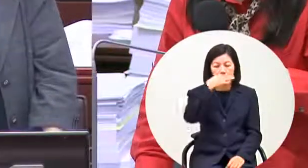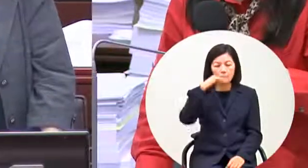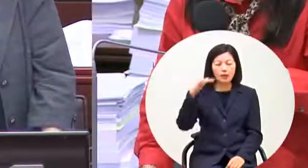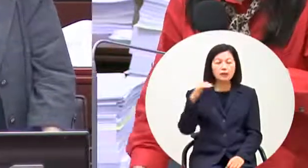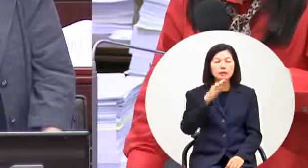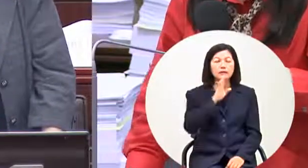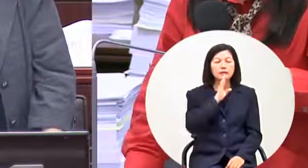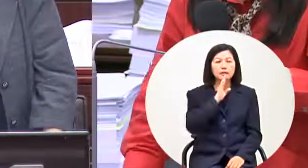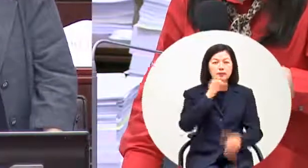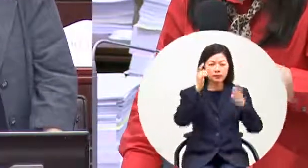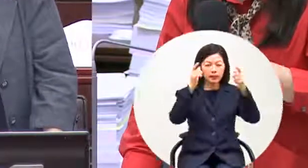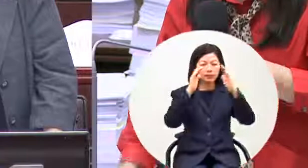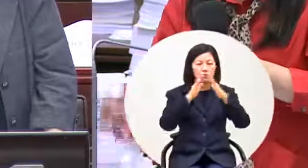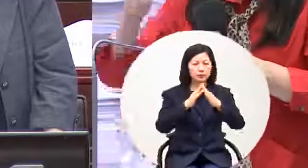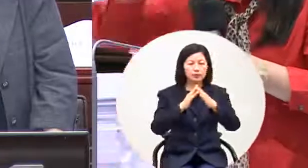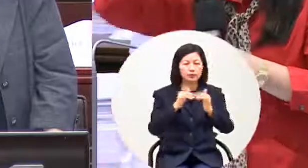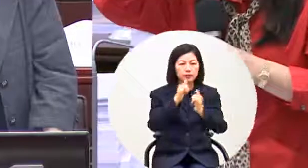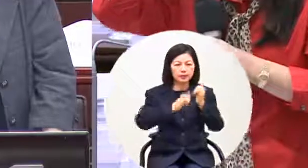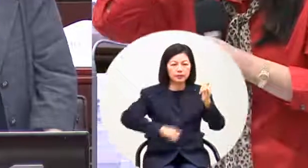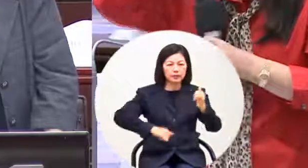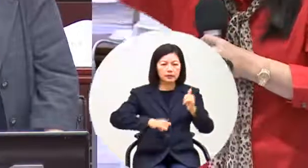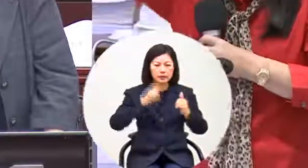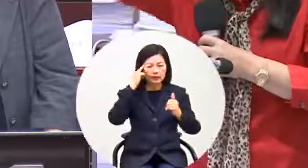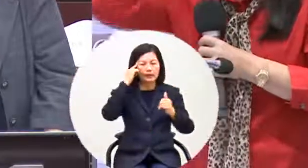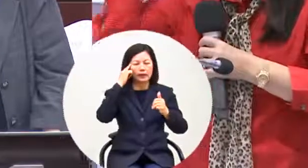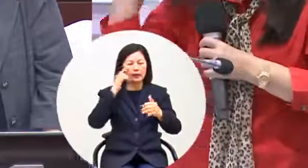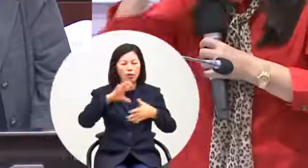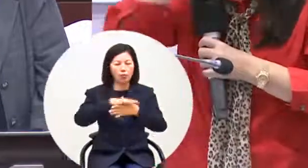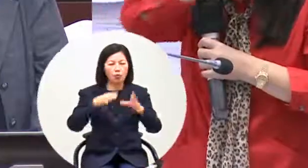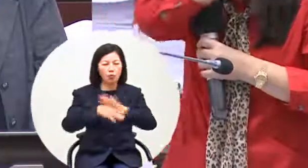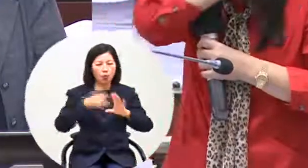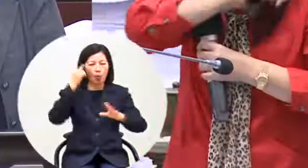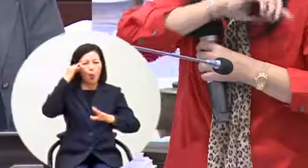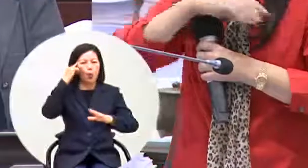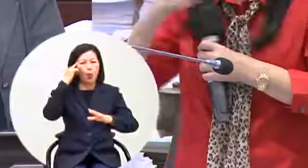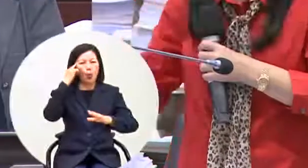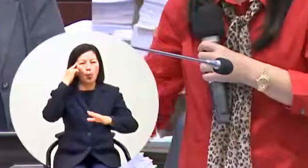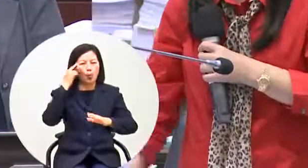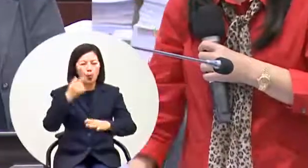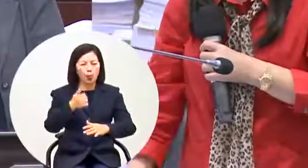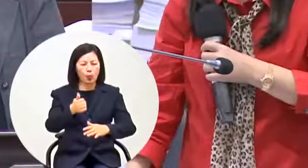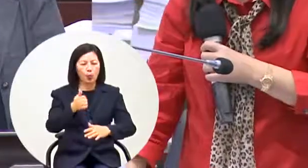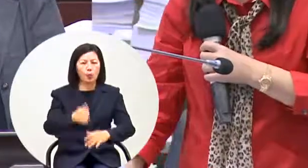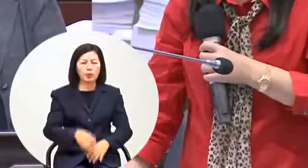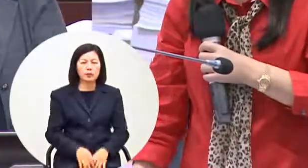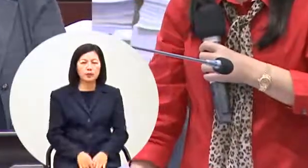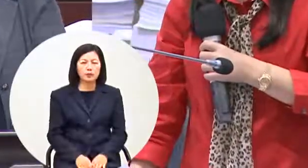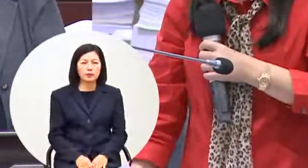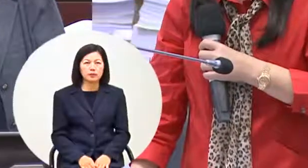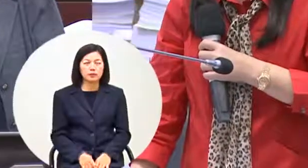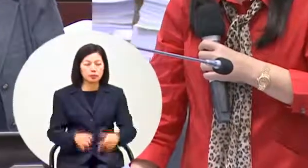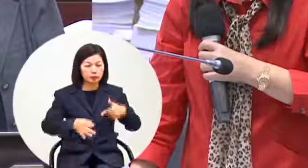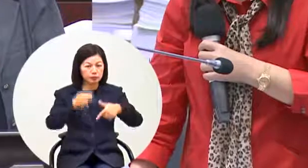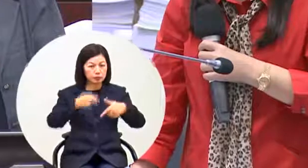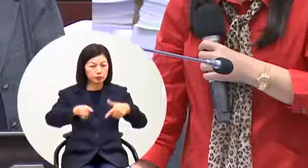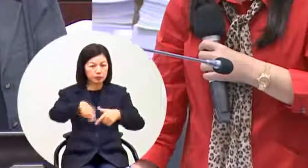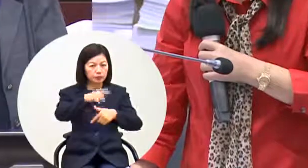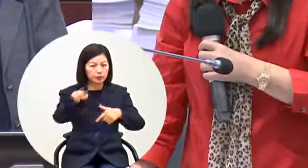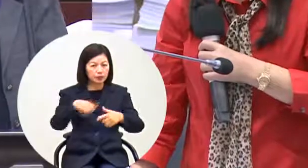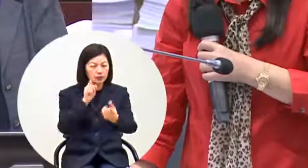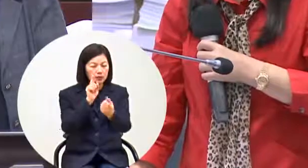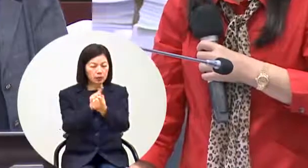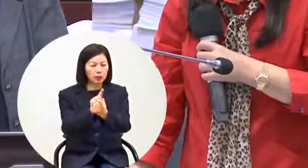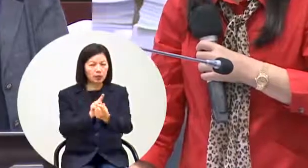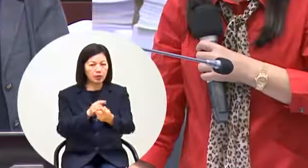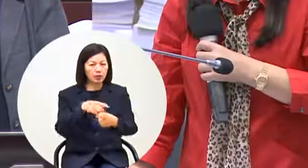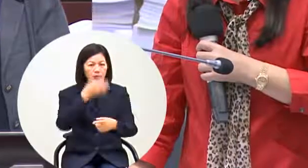感、文化感，哦，非常值得大家对凤山细细的品